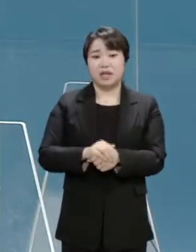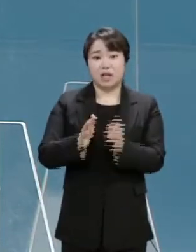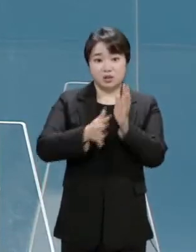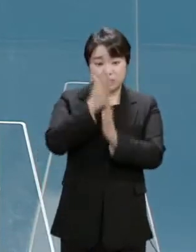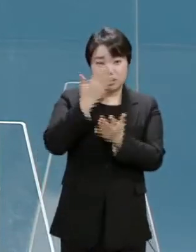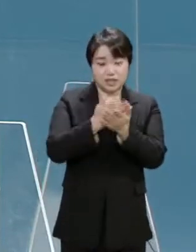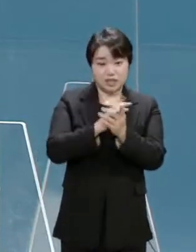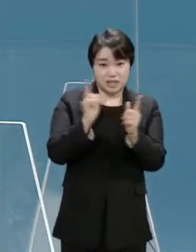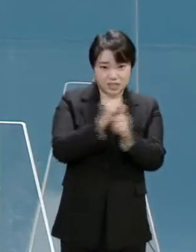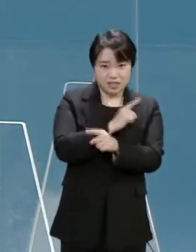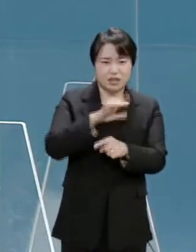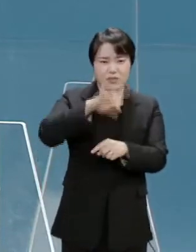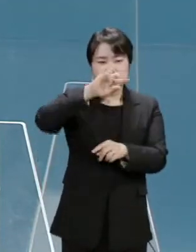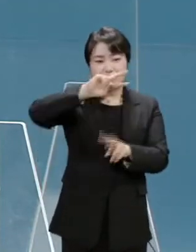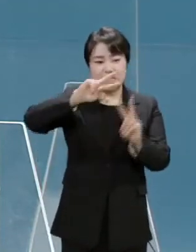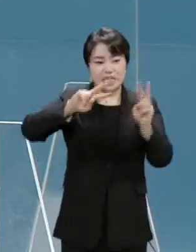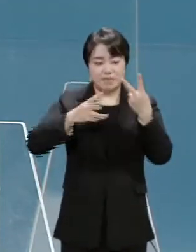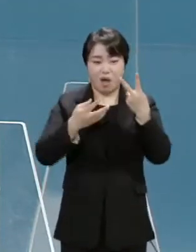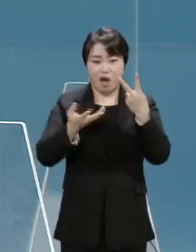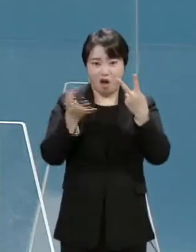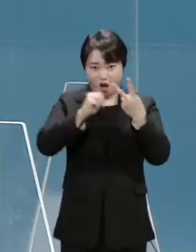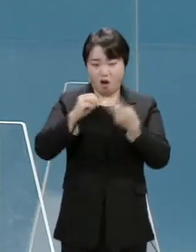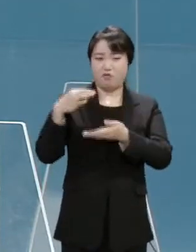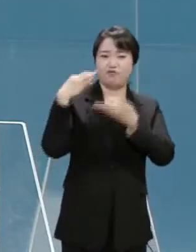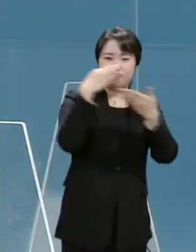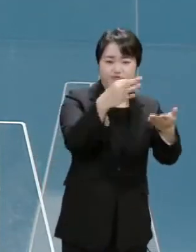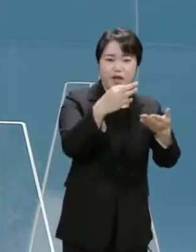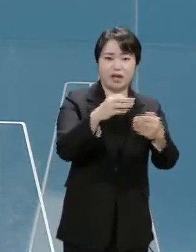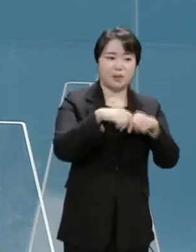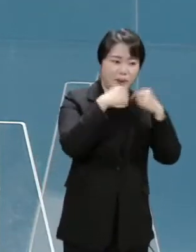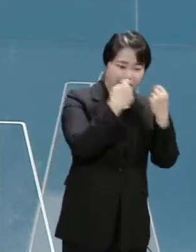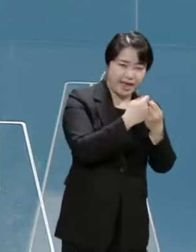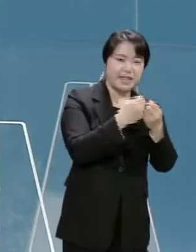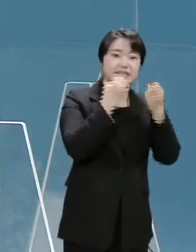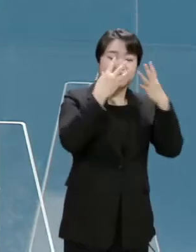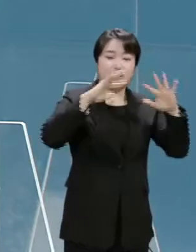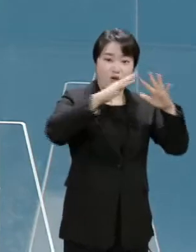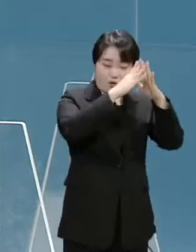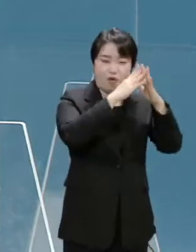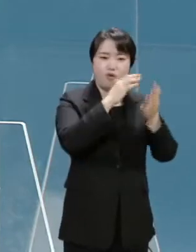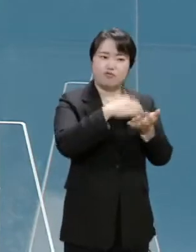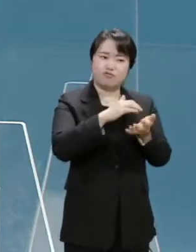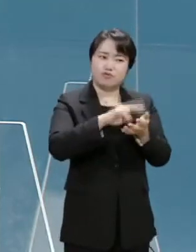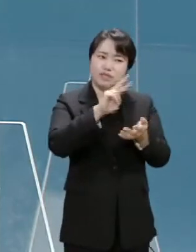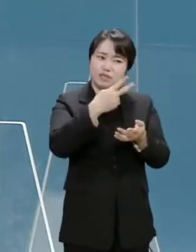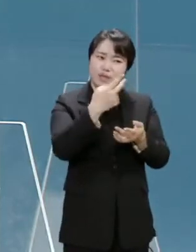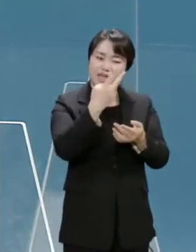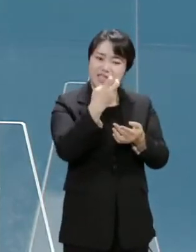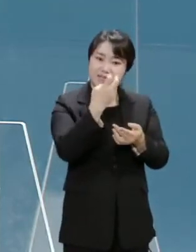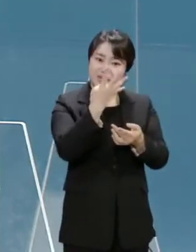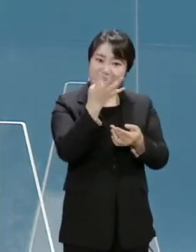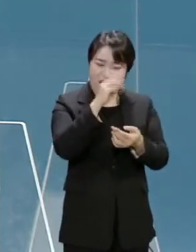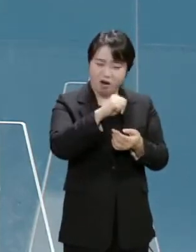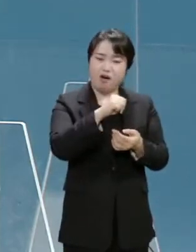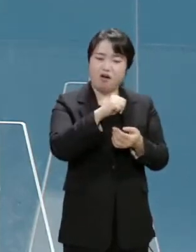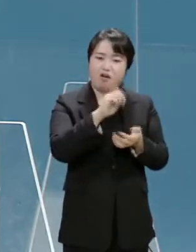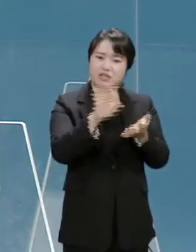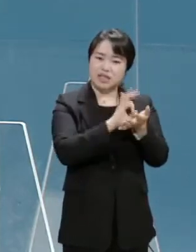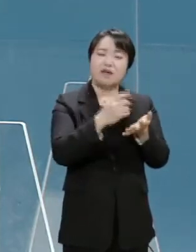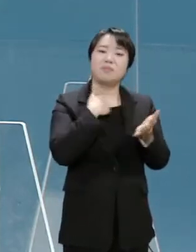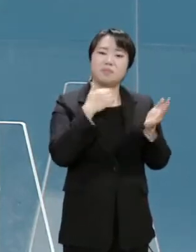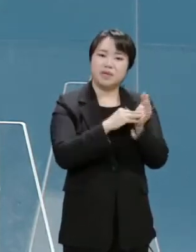선도 사업 200억을 투자해서 여기에 민간이 신축한 것만 724억 정도가 추산이 됩니다. 네.